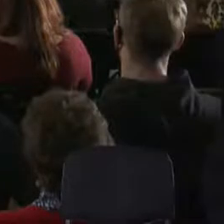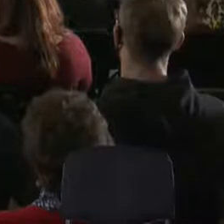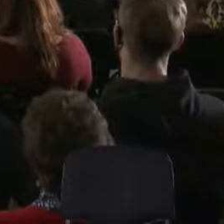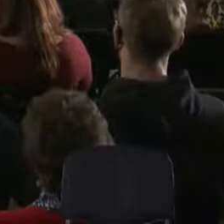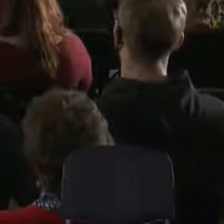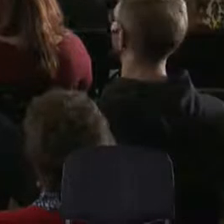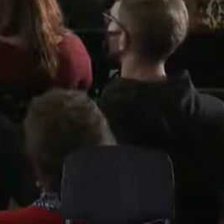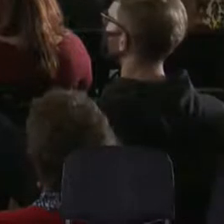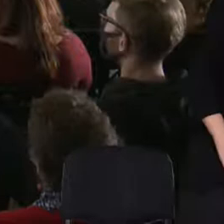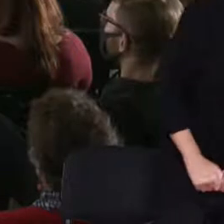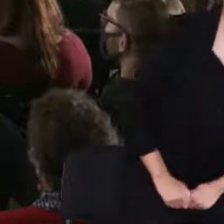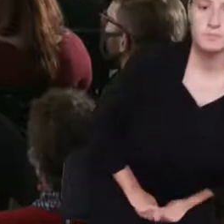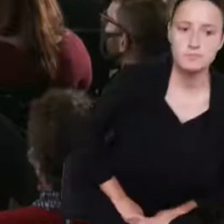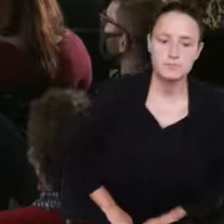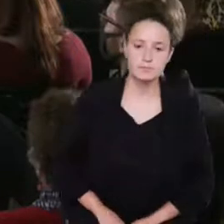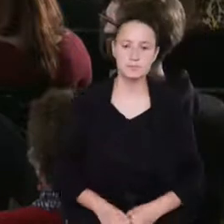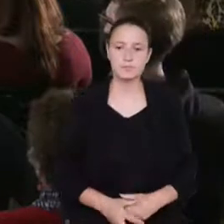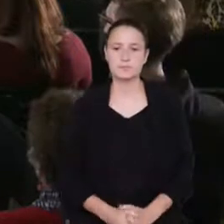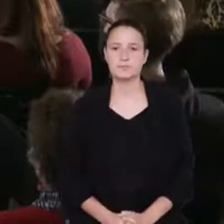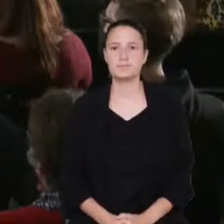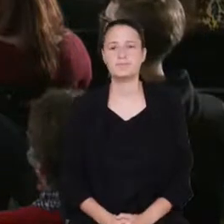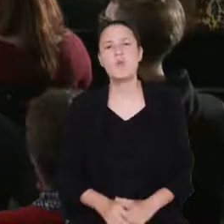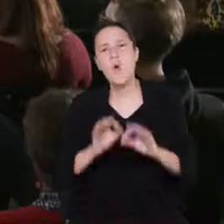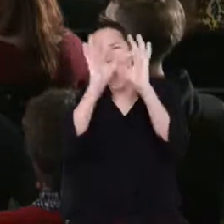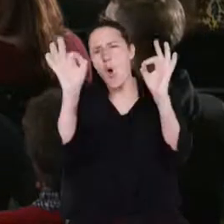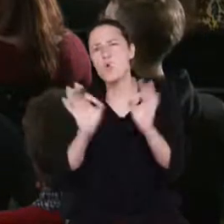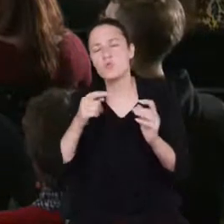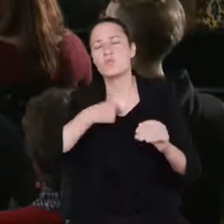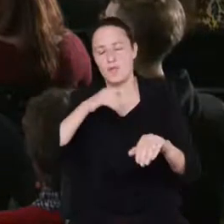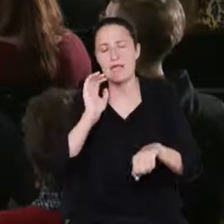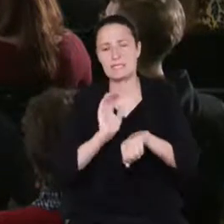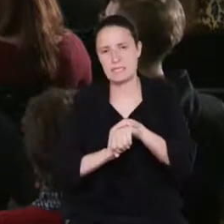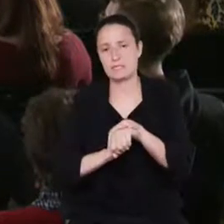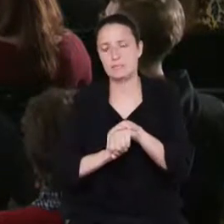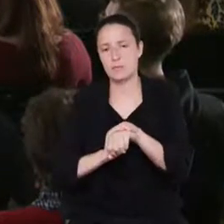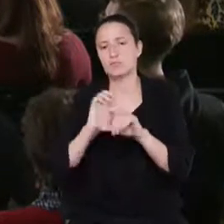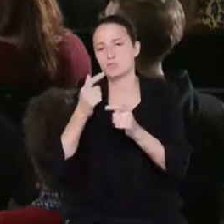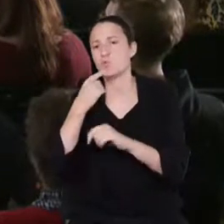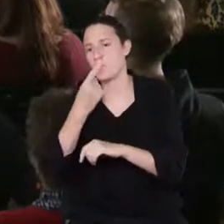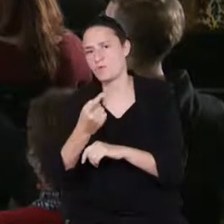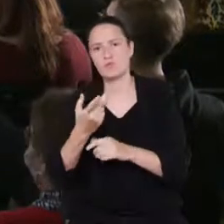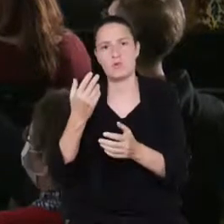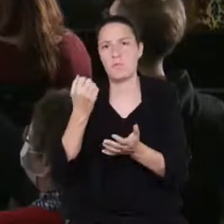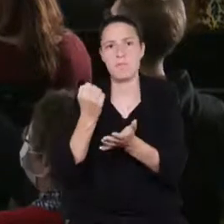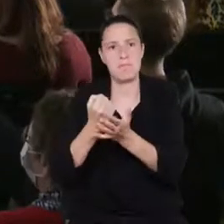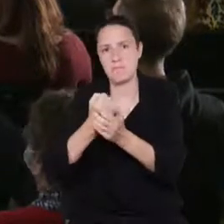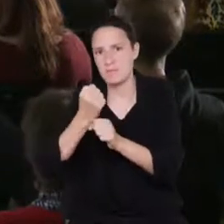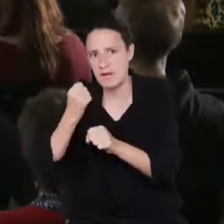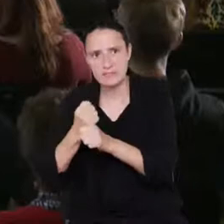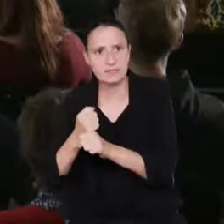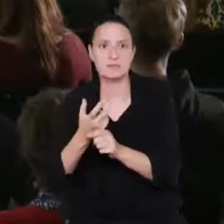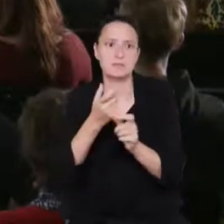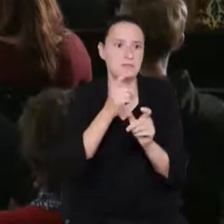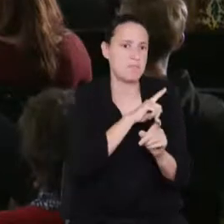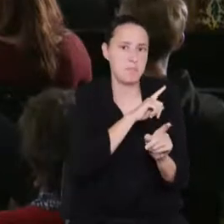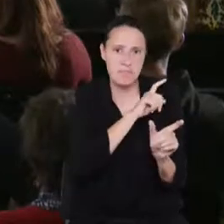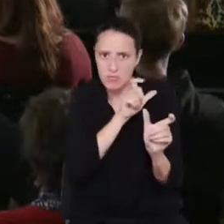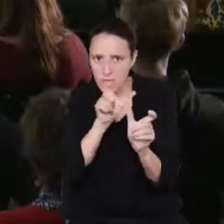Znaczy, jeżeli ja mógłbym, generalnie ja się zgadzam, to co było powiedziane o prawie pracy i jego